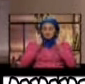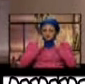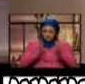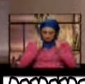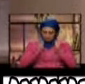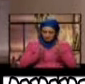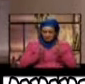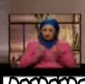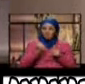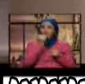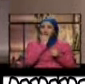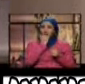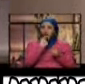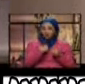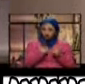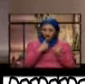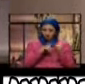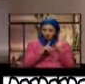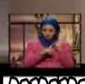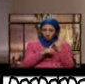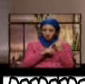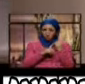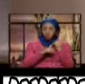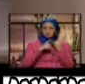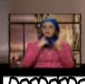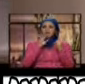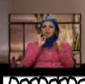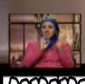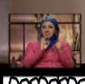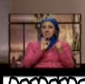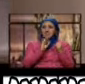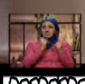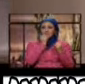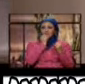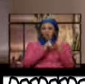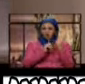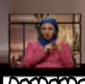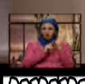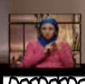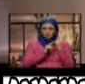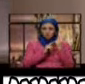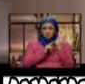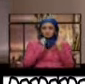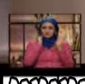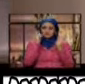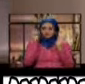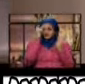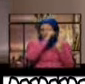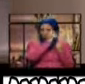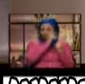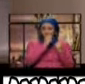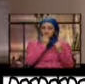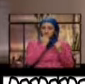يعني لما يذنب ربما هذا يعني يورث الذله